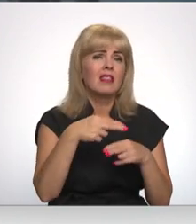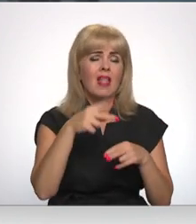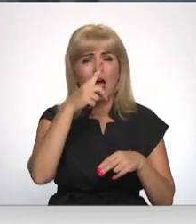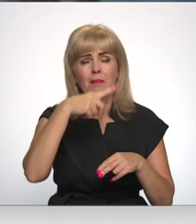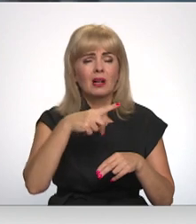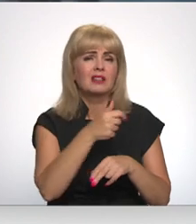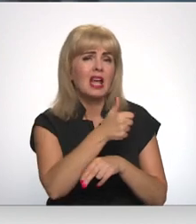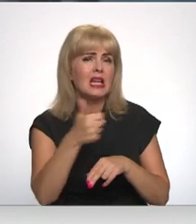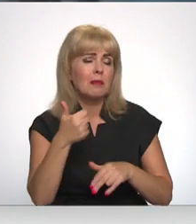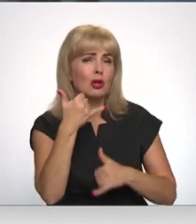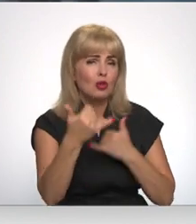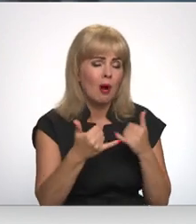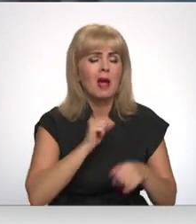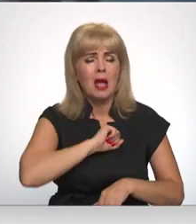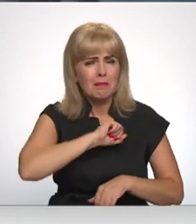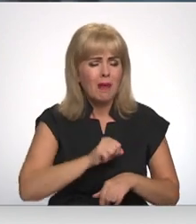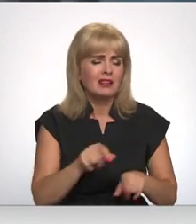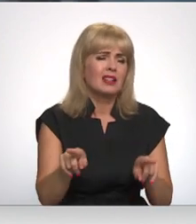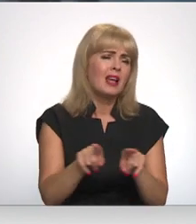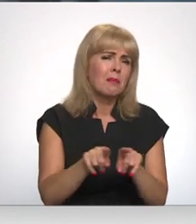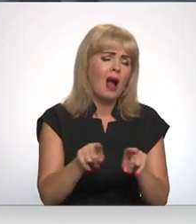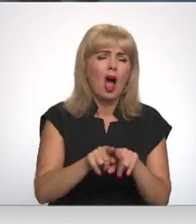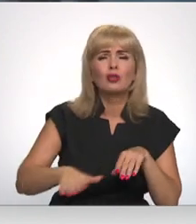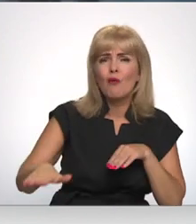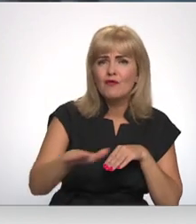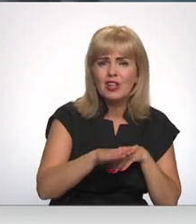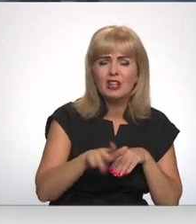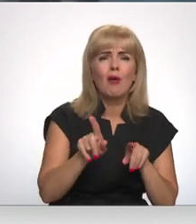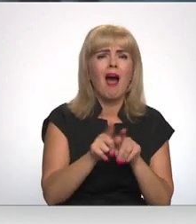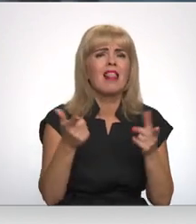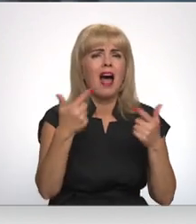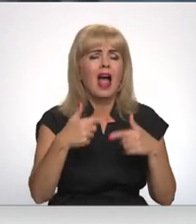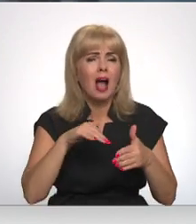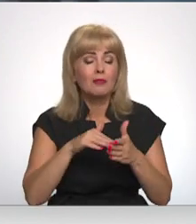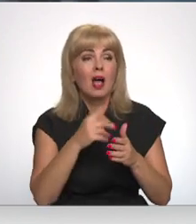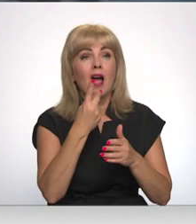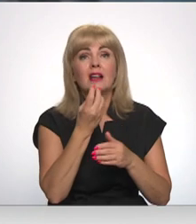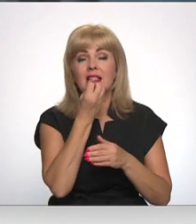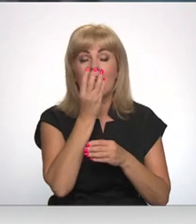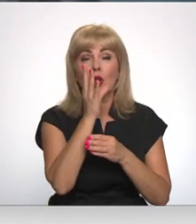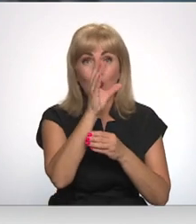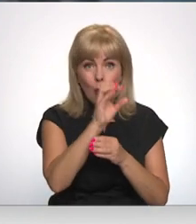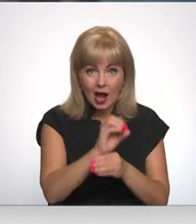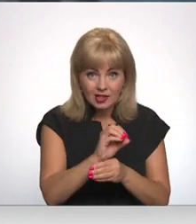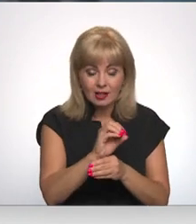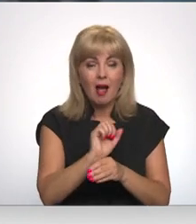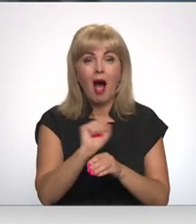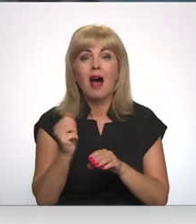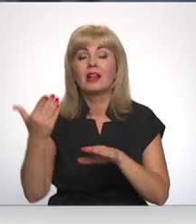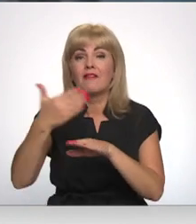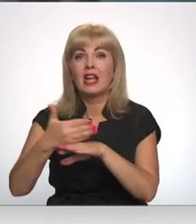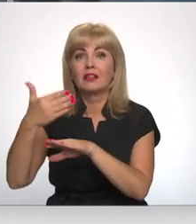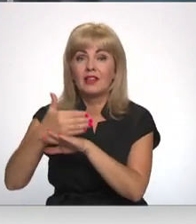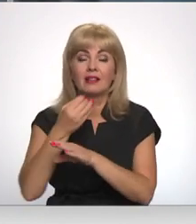kopšanu, tās pacieš jebkuru vidu un arī dažādus laikapstākļus. Arī tad, ja viens zieds ir noziedējis, nākamais jau steidz būt vietā, un tas nozīmē,